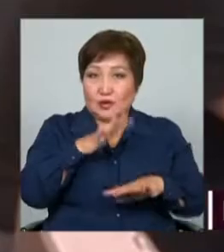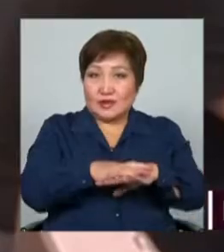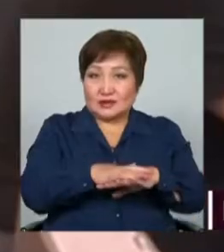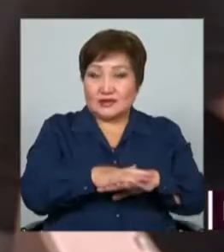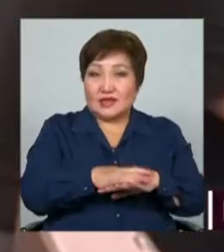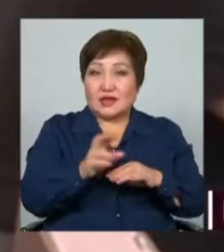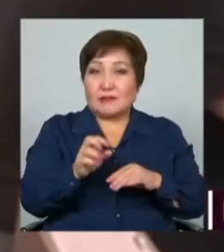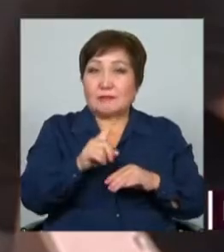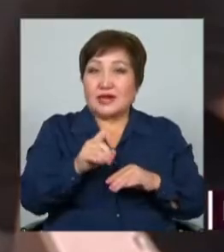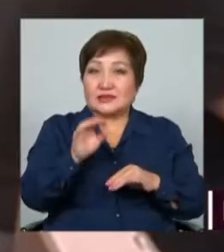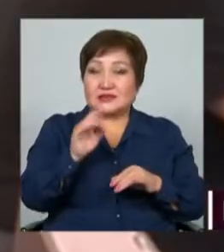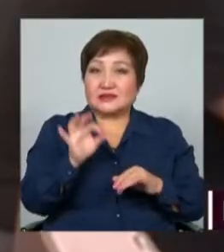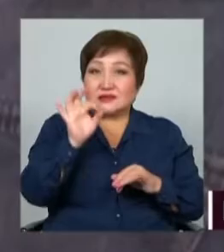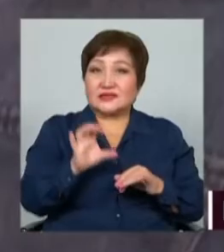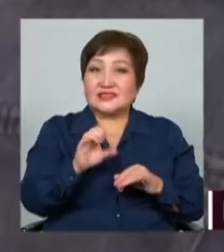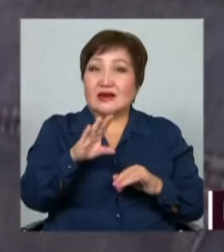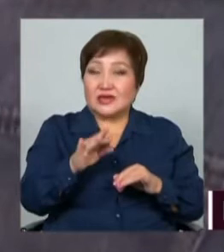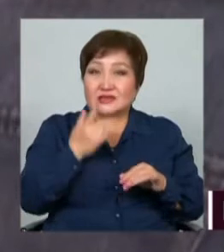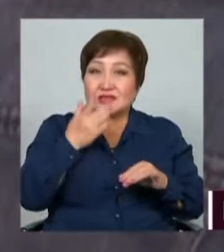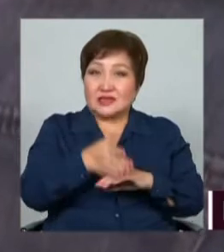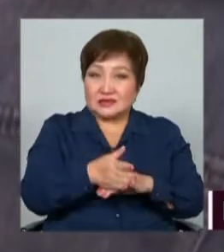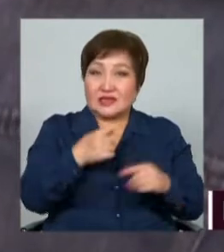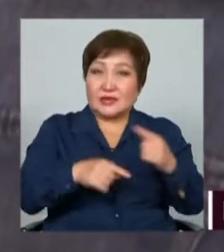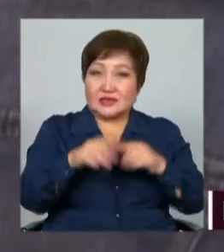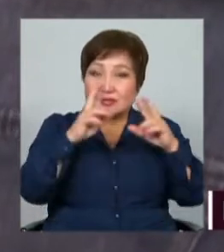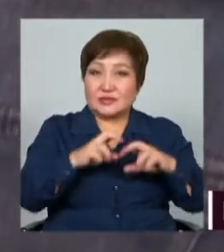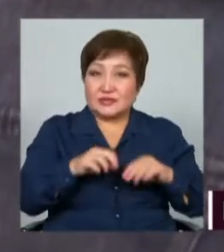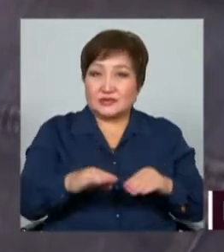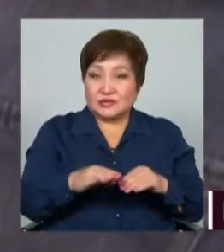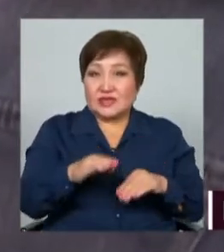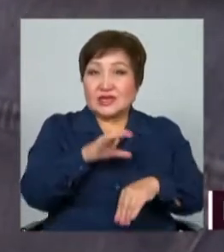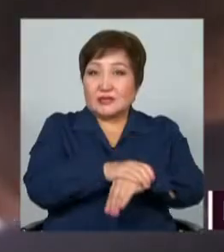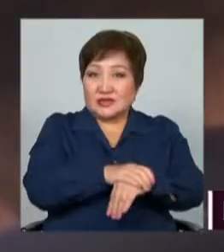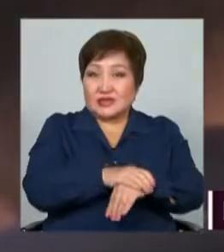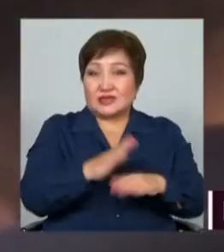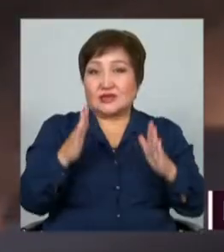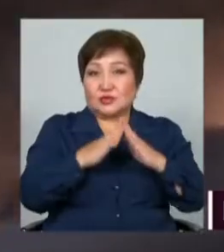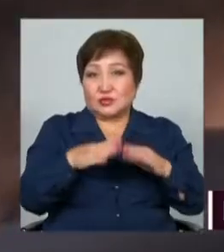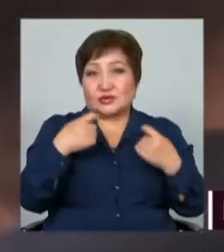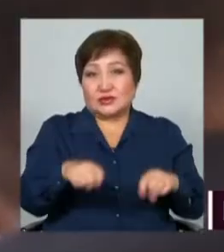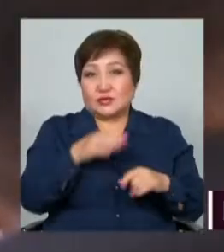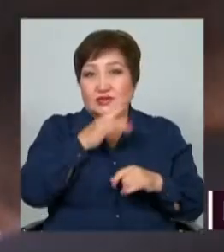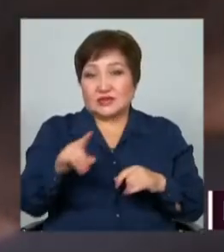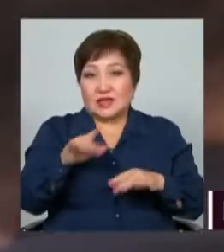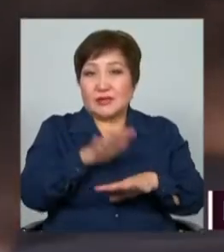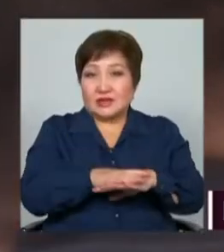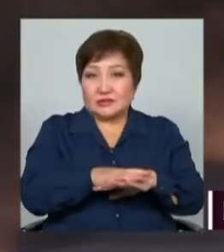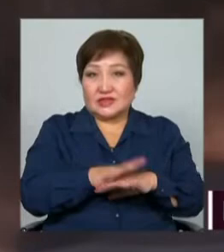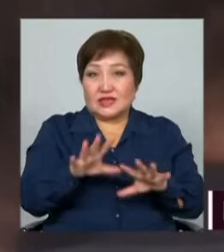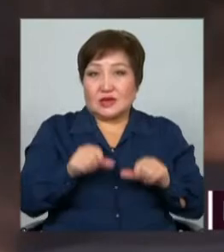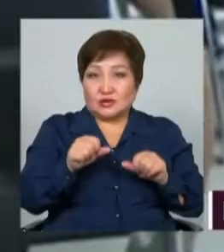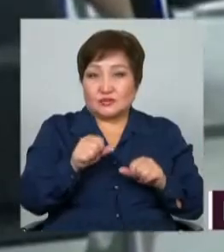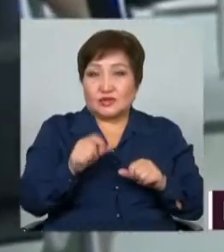қатысты саясатын қайта қарастырған жөн. Сонымен қатар кепілдегі мүлікті сату кезінде банктің лауазымды тұлғалармен сот орындаушыларының